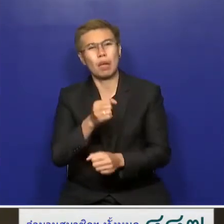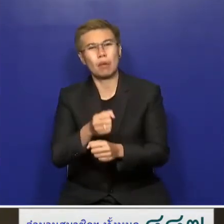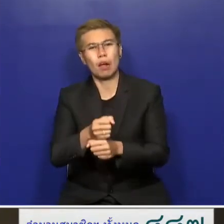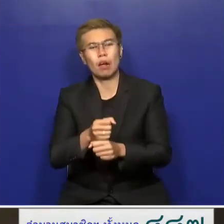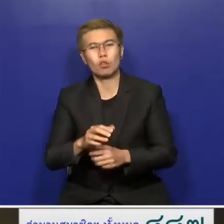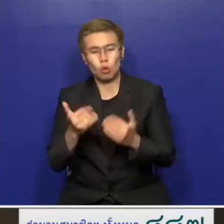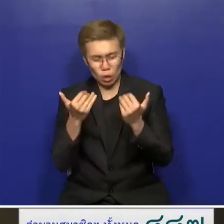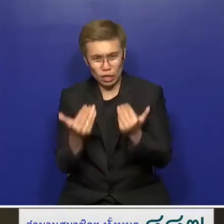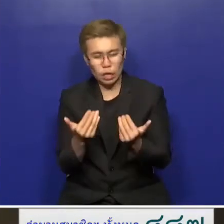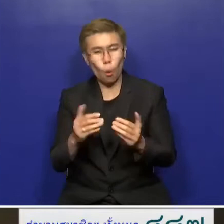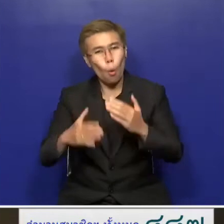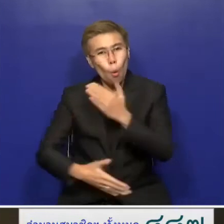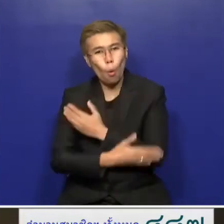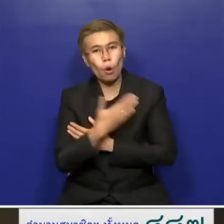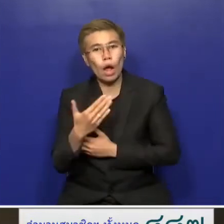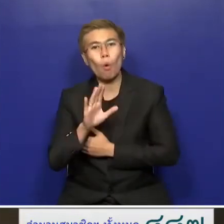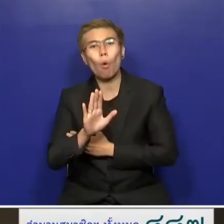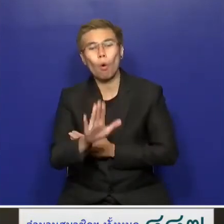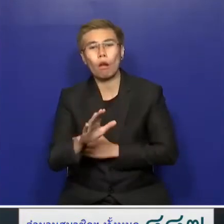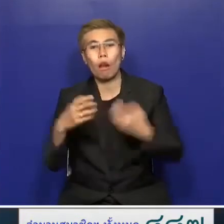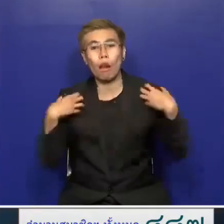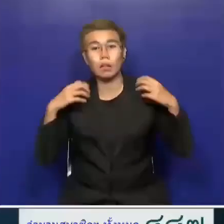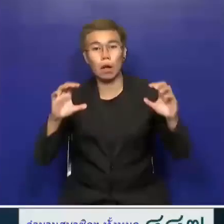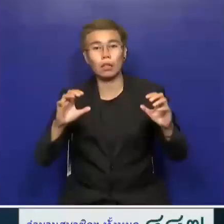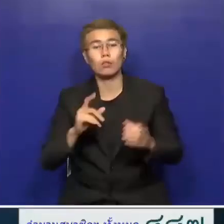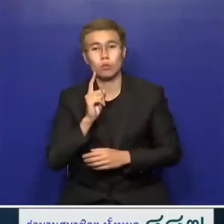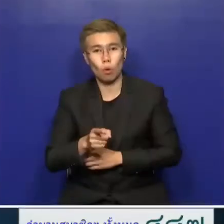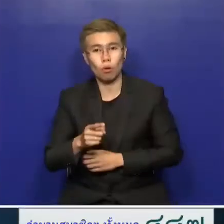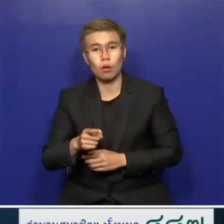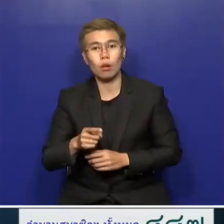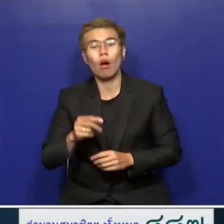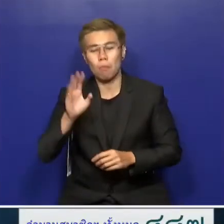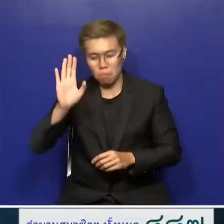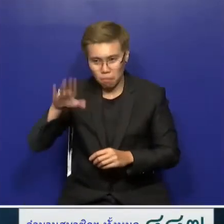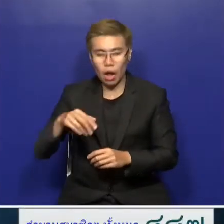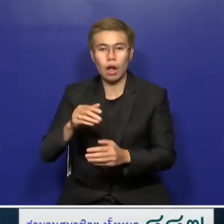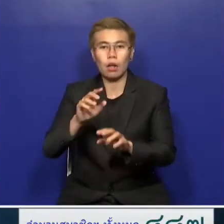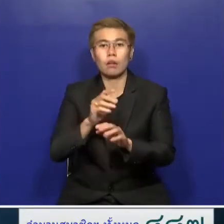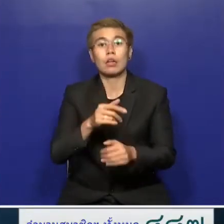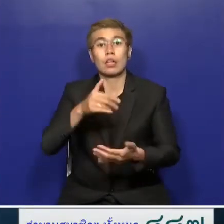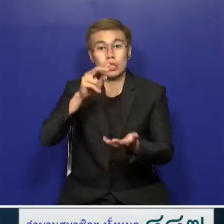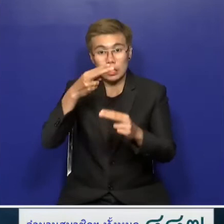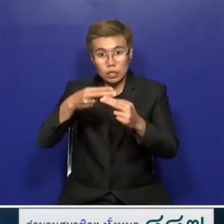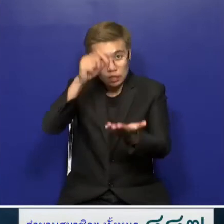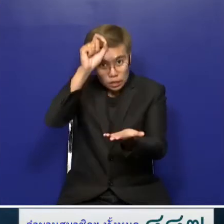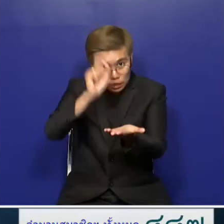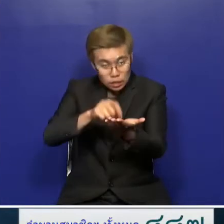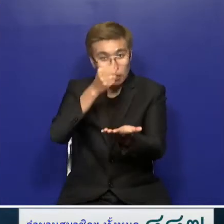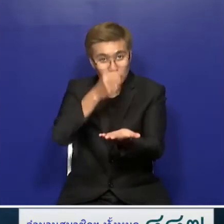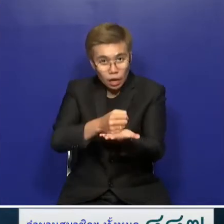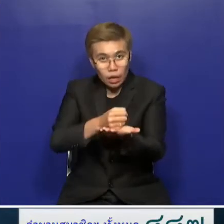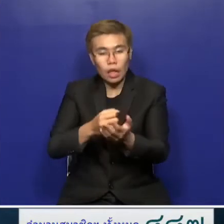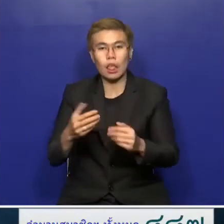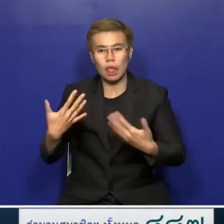บตอนนี้เป็นโอกาสของรัฐบาลแล้วรัฐบาลให้เขามาจดทะเบียนมาลงทะเบีน เราจะได้เงินเข้ารัฐด้วย